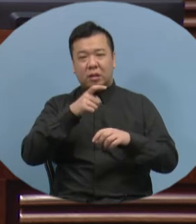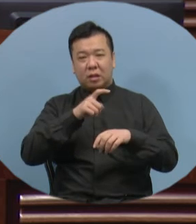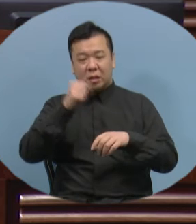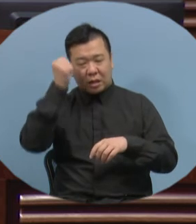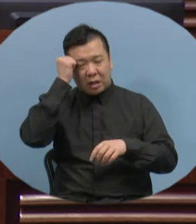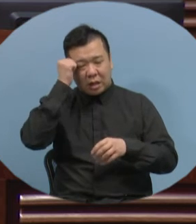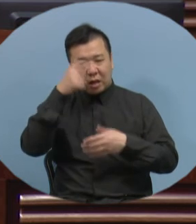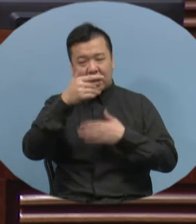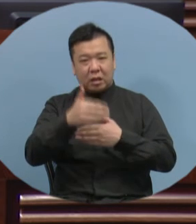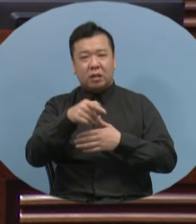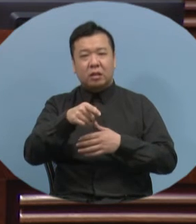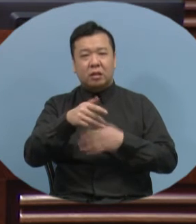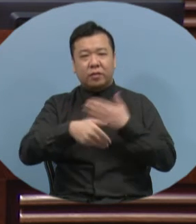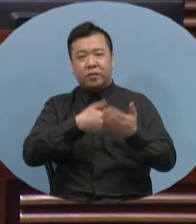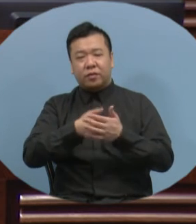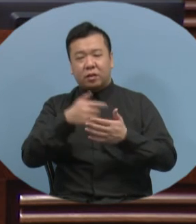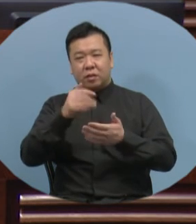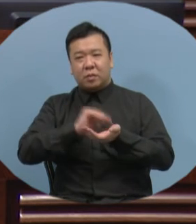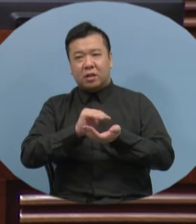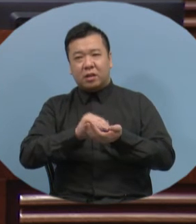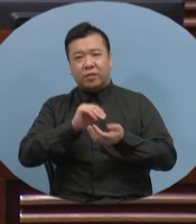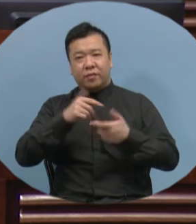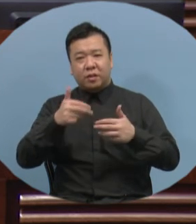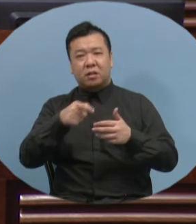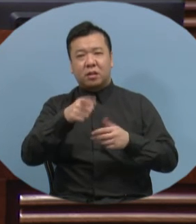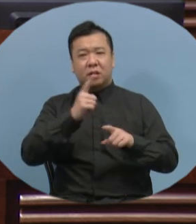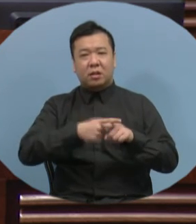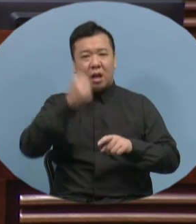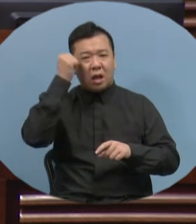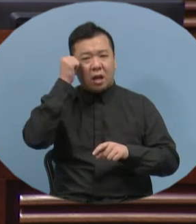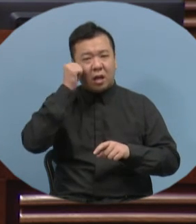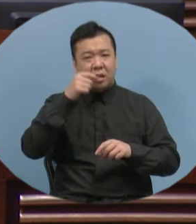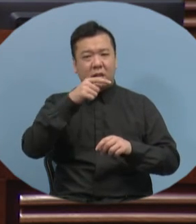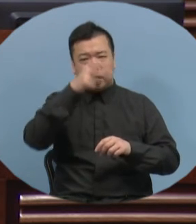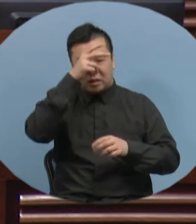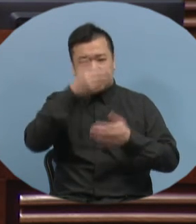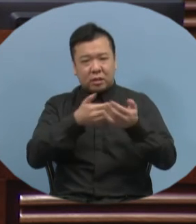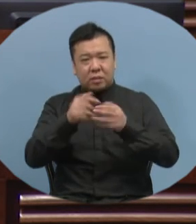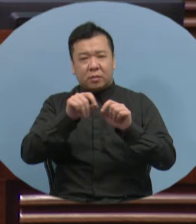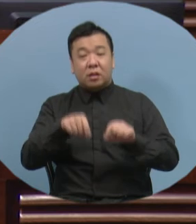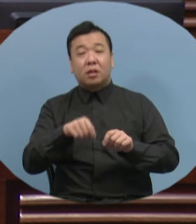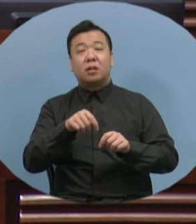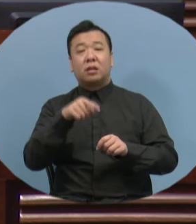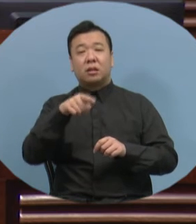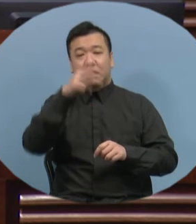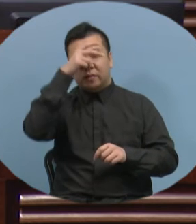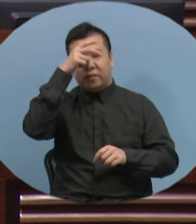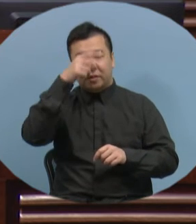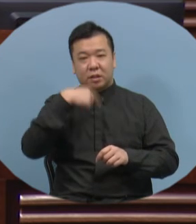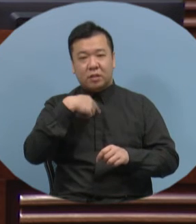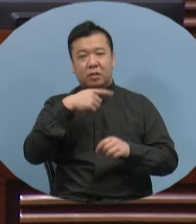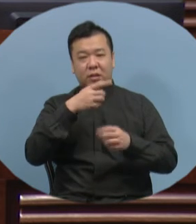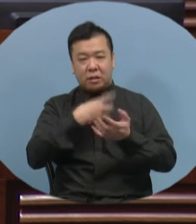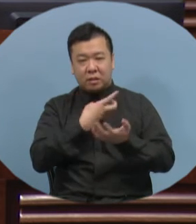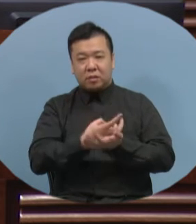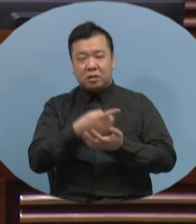的公共資源、反覆的疫情發展，以及很非常困難的內外政治和經濟環境，我們政府必